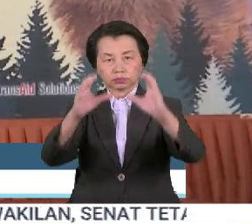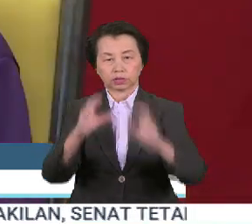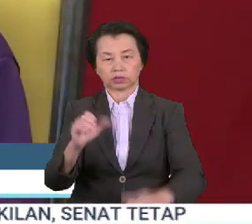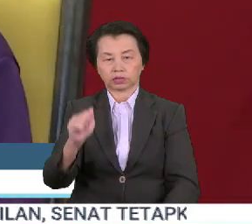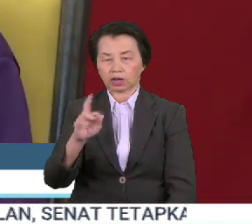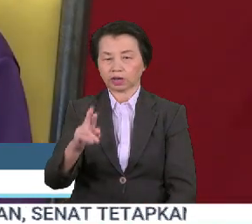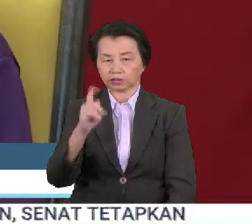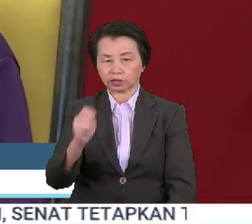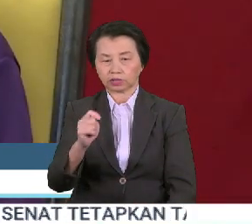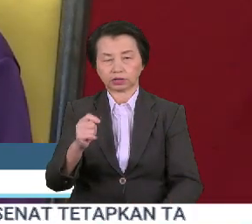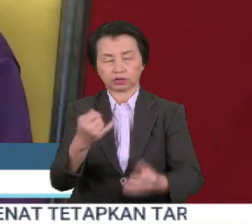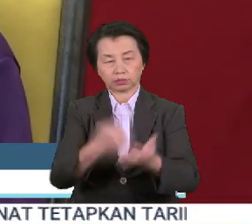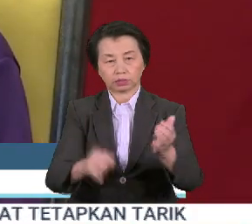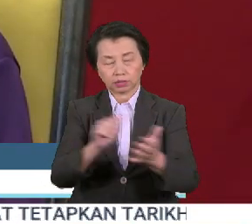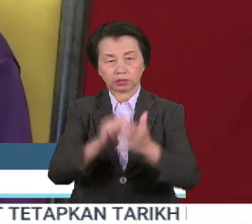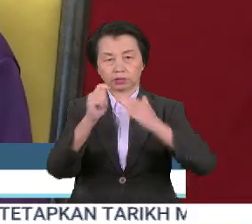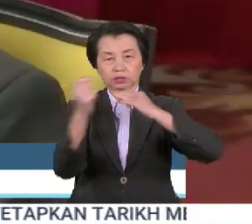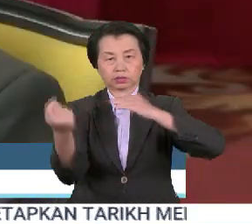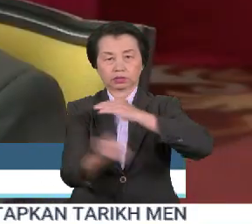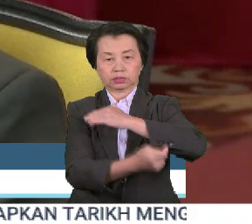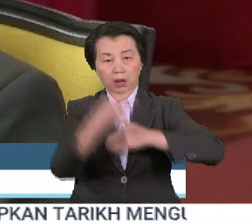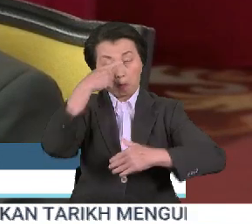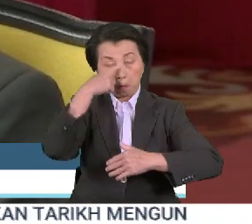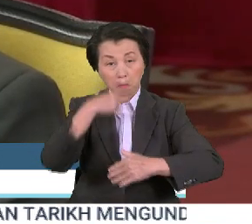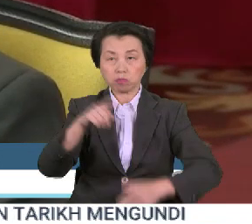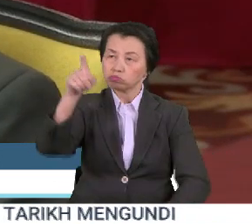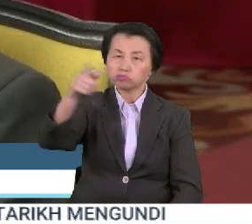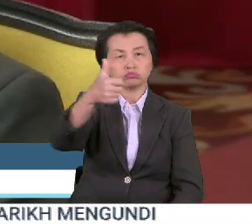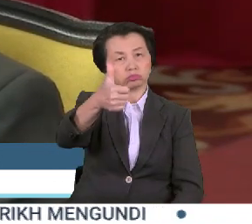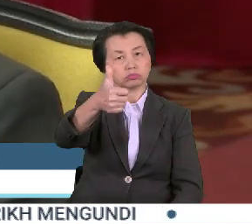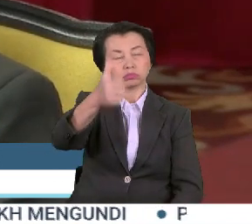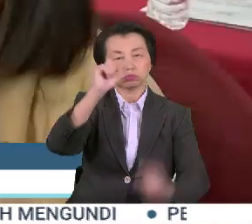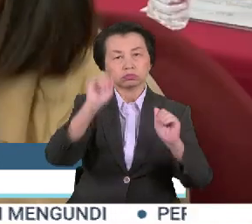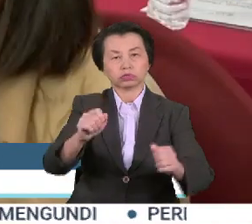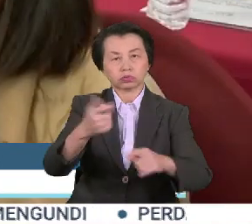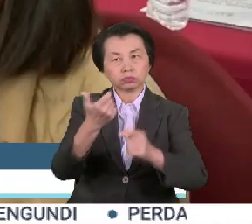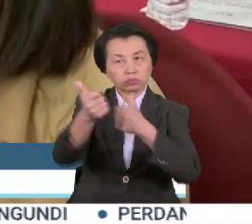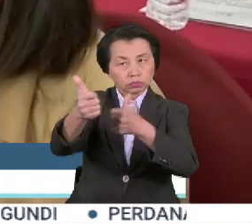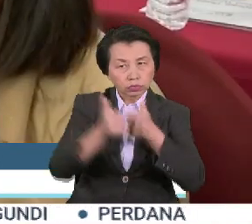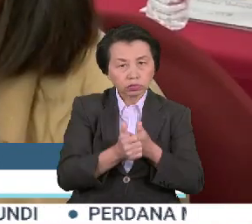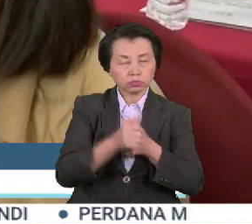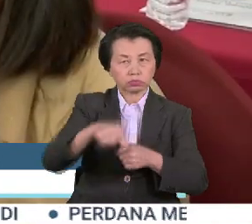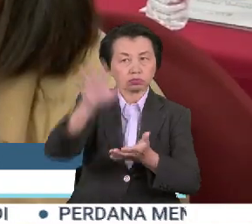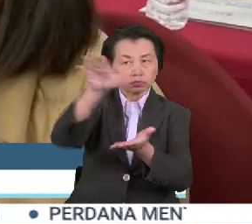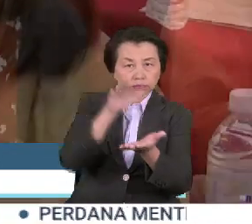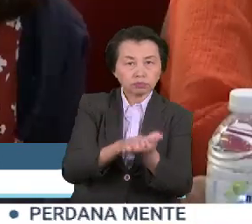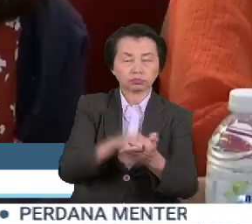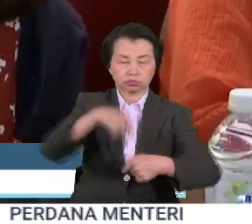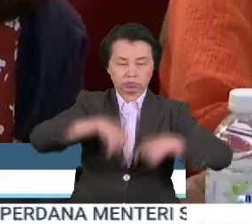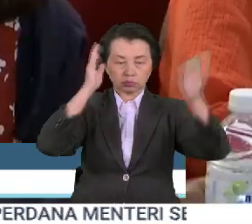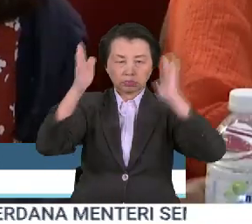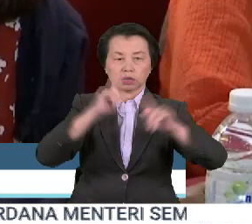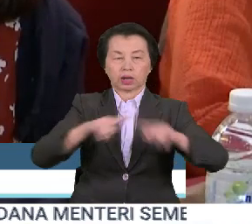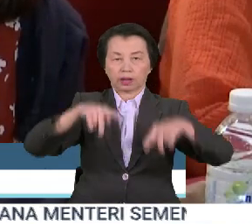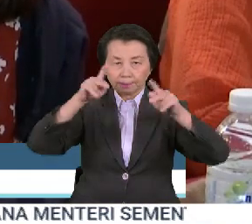irt yang digunakan di taman zoologi Thailand amat berkesan dan boleh dipraktikkan di negara ini bagaimanapun